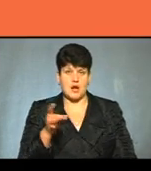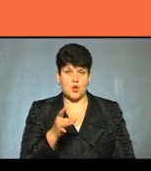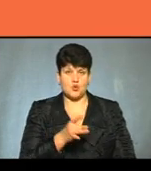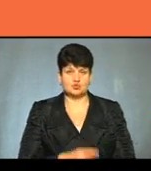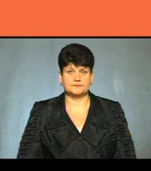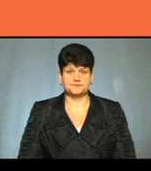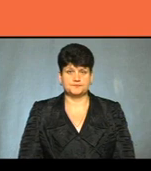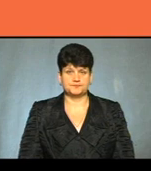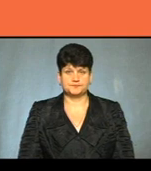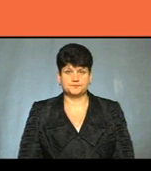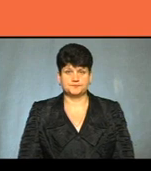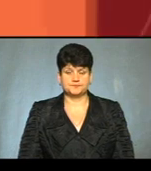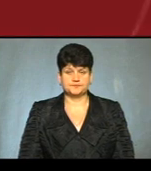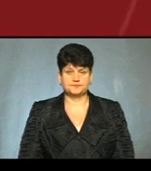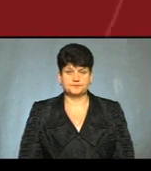району.